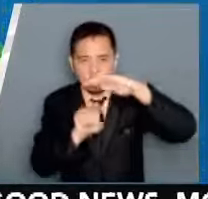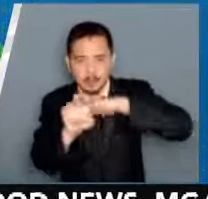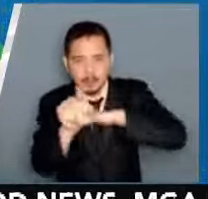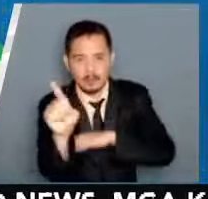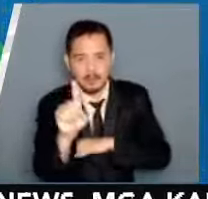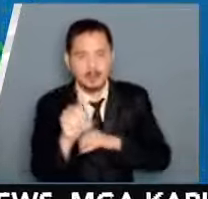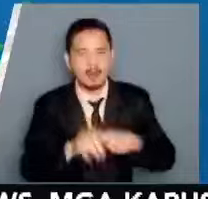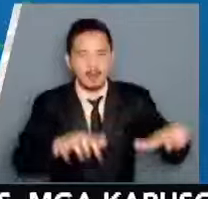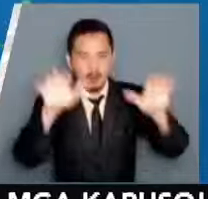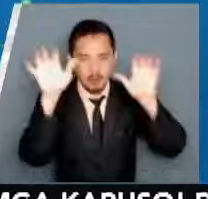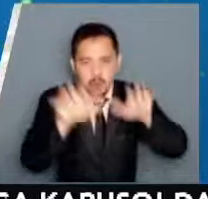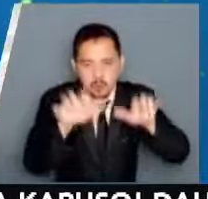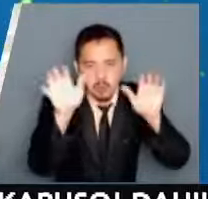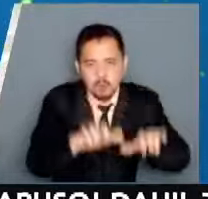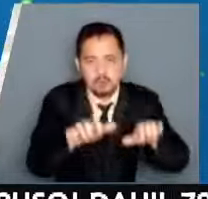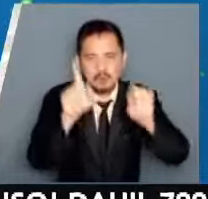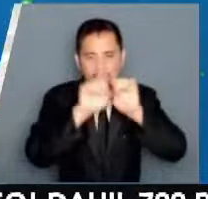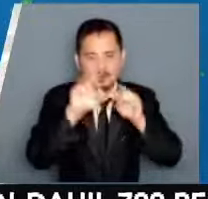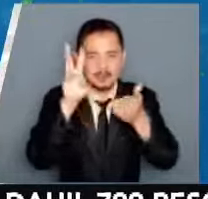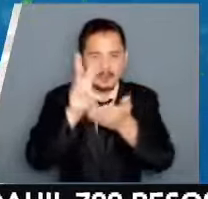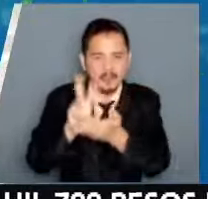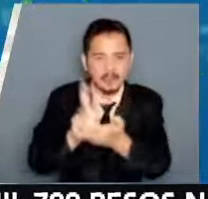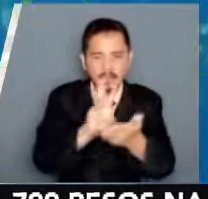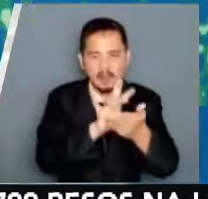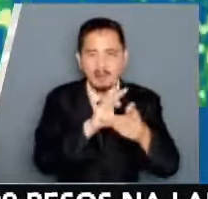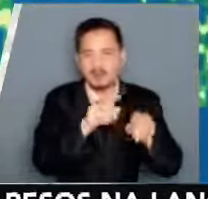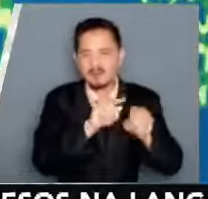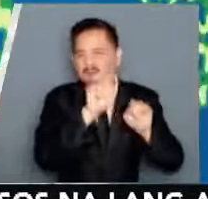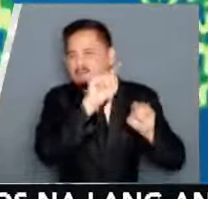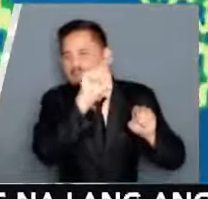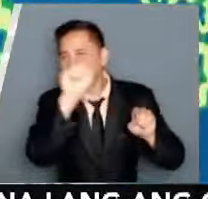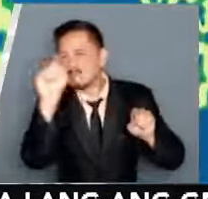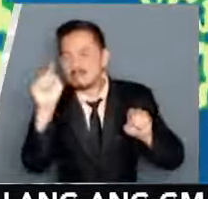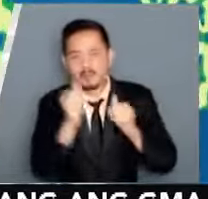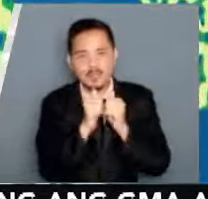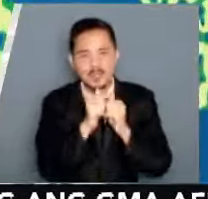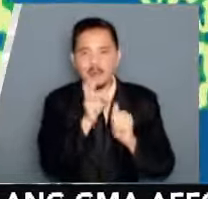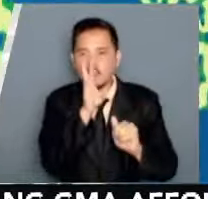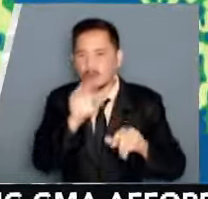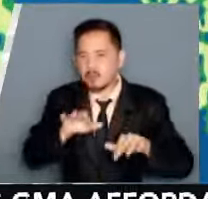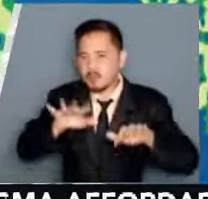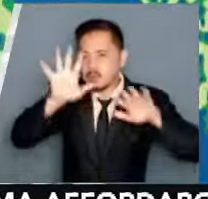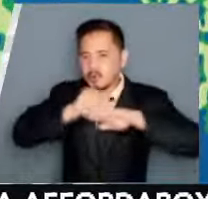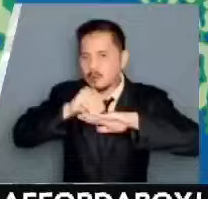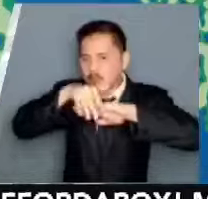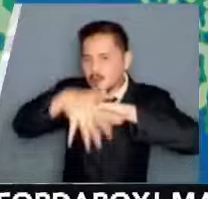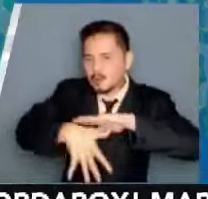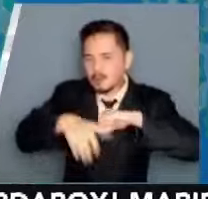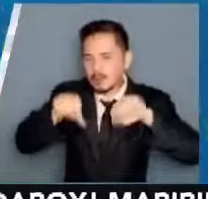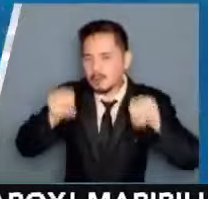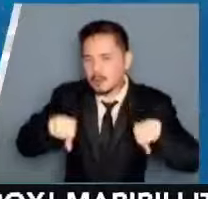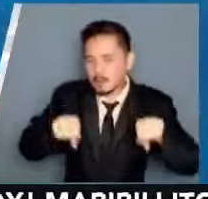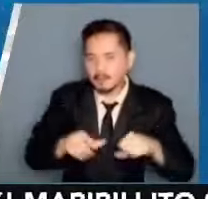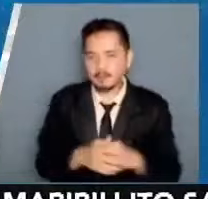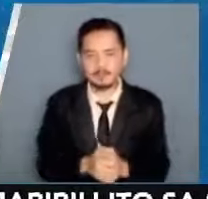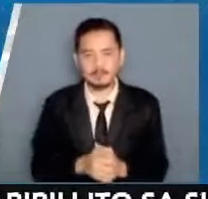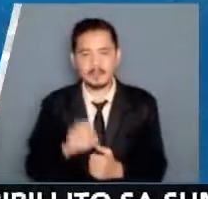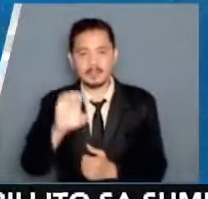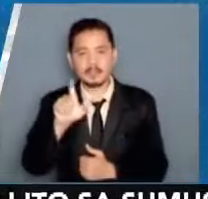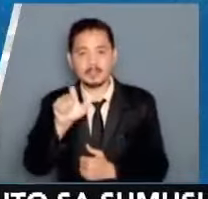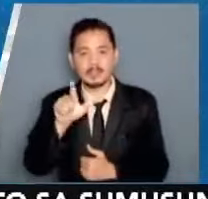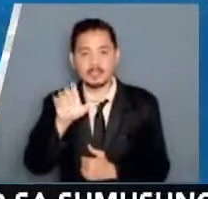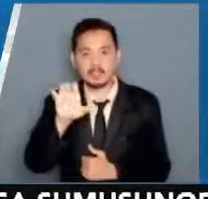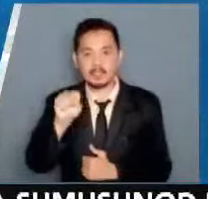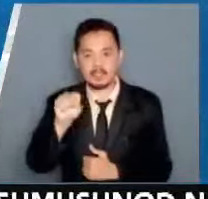rains sa ilang lugar kaya lalong mataas ang banta ng baha o landslide. Ayon sa pag-asa, easterlies ang nakakaapektong weather system